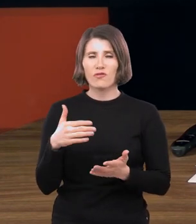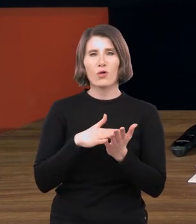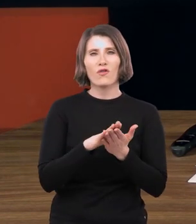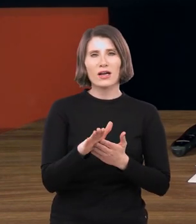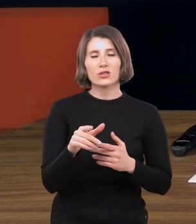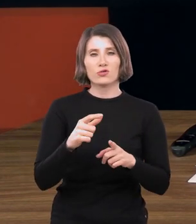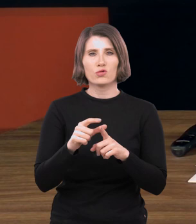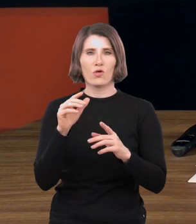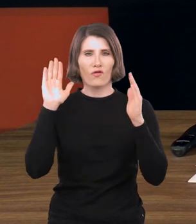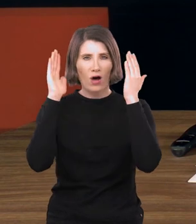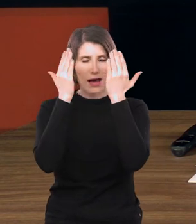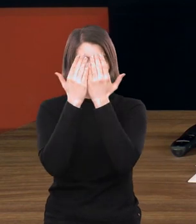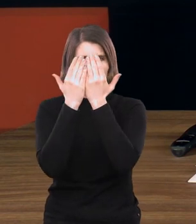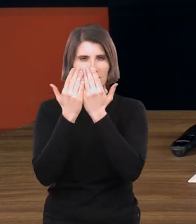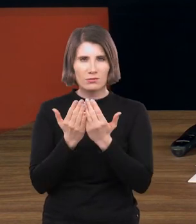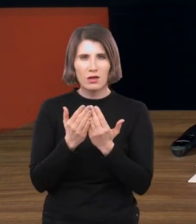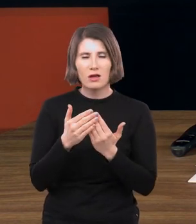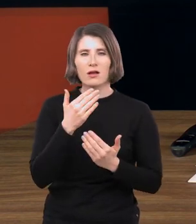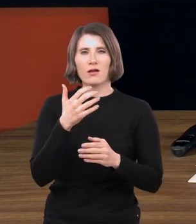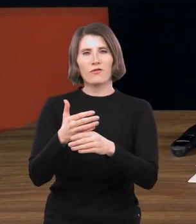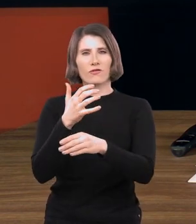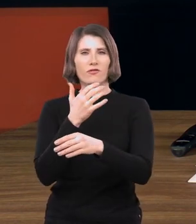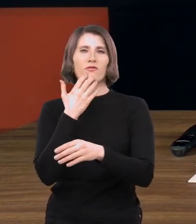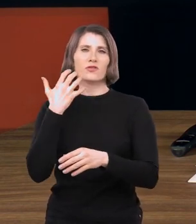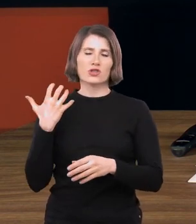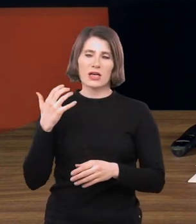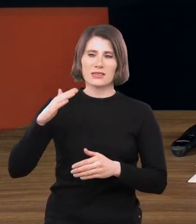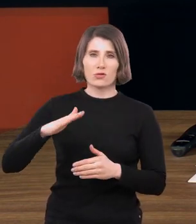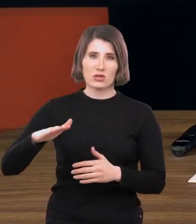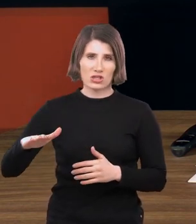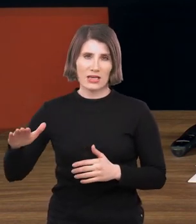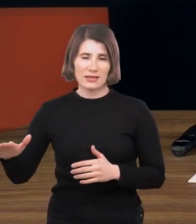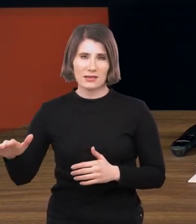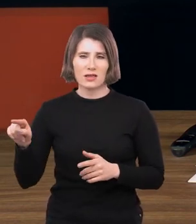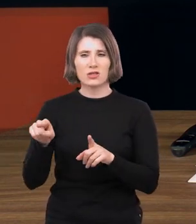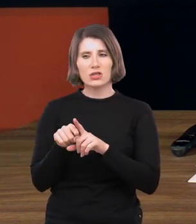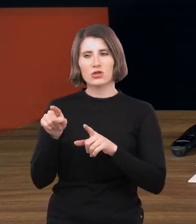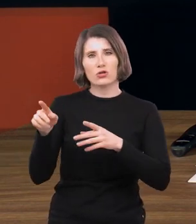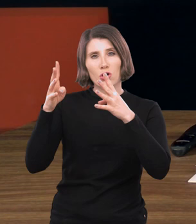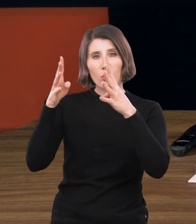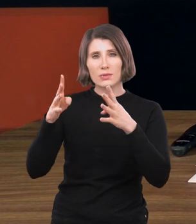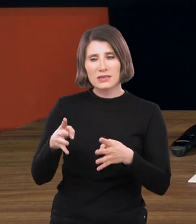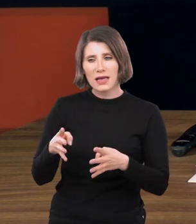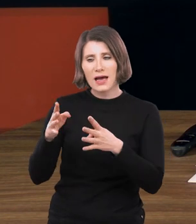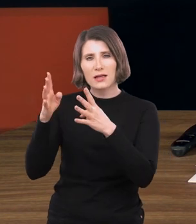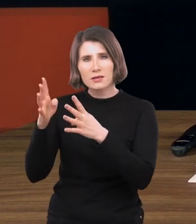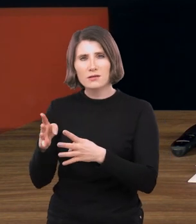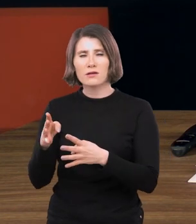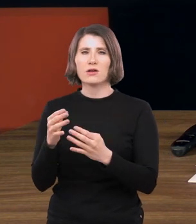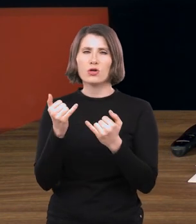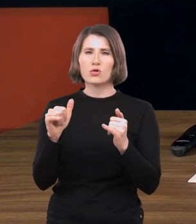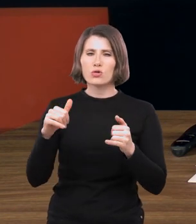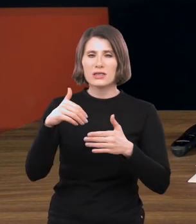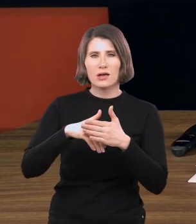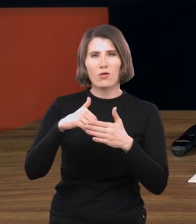pojęcie autyzmu wczesnodziecięcego. I opisało oczywiście pewne objawy,